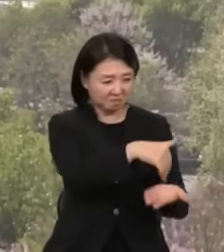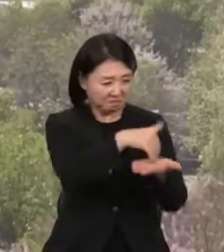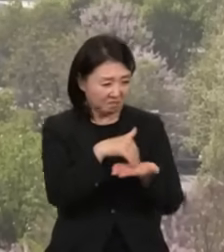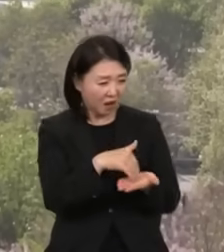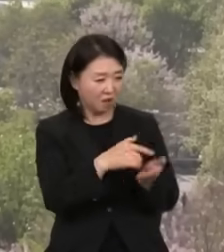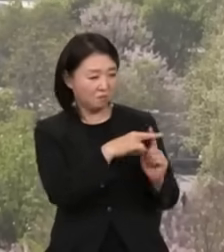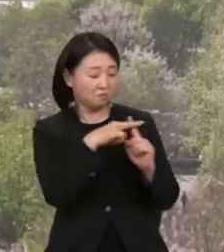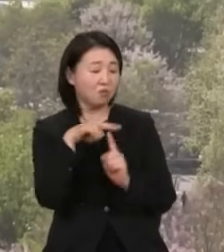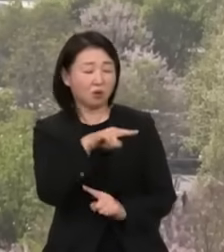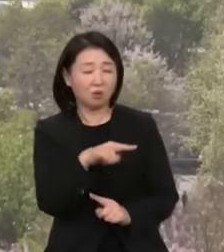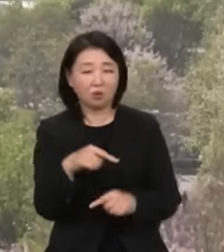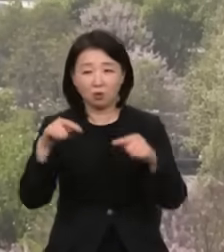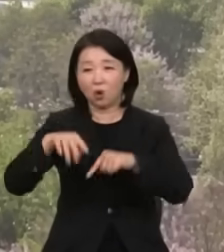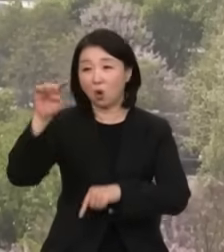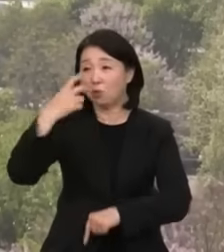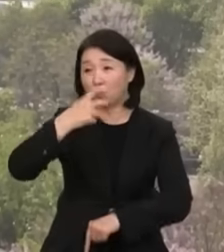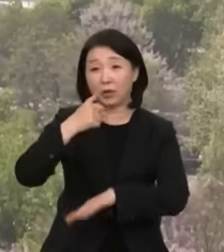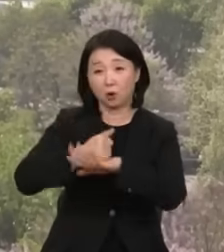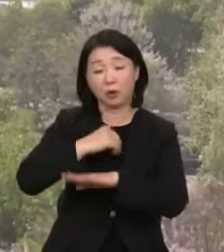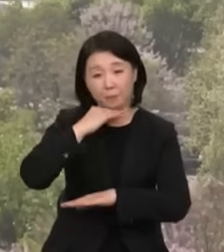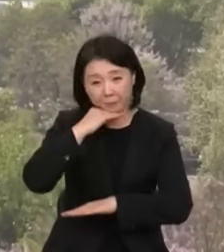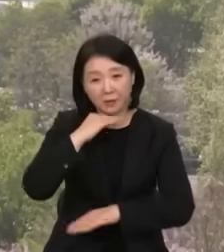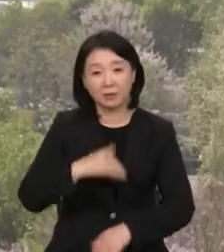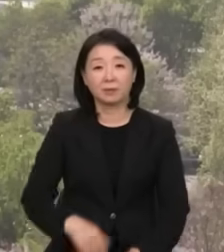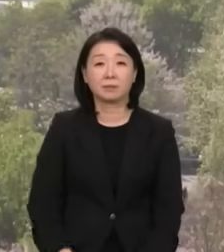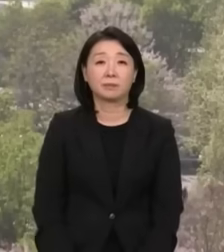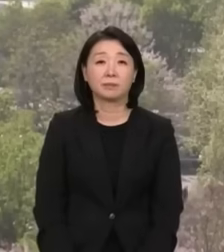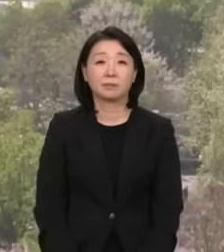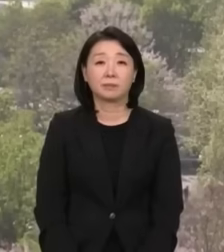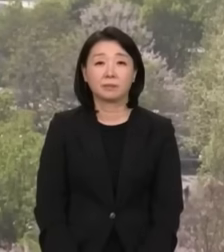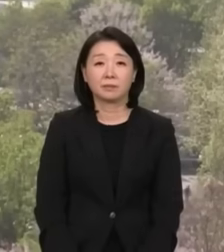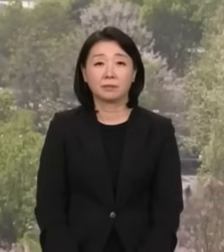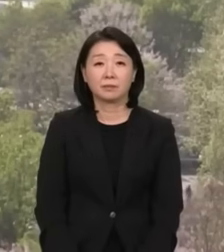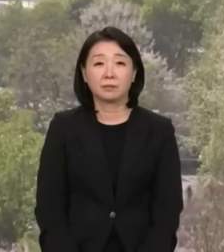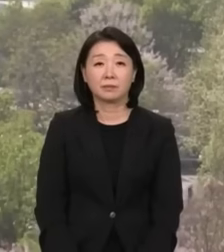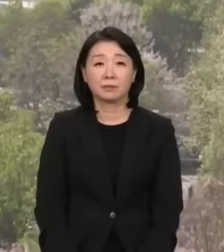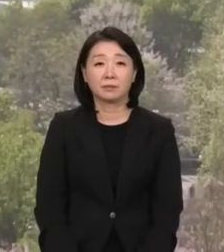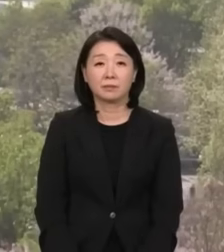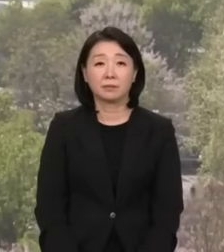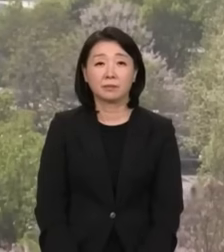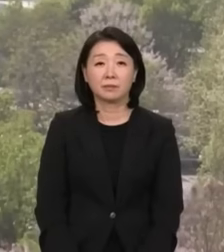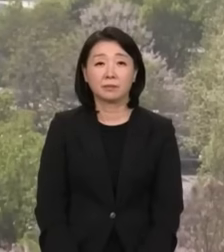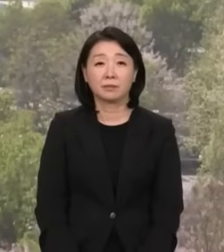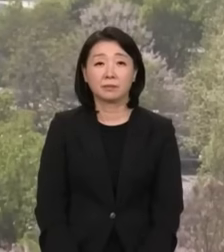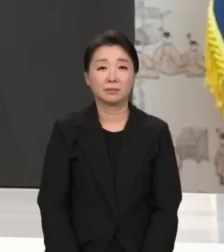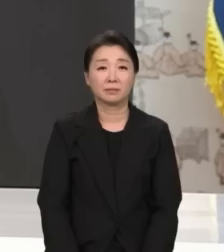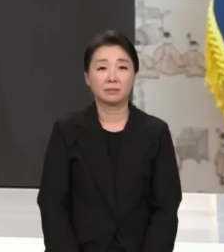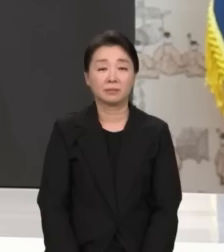조사 결과를 기다리겠다는 입장입니다. 중국 베이징에서 JTBC 이도성입니다.